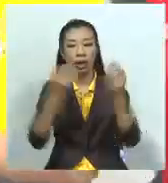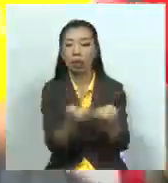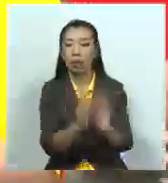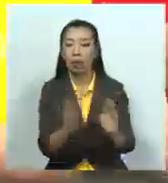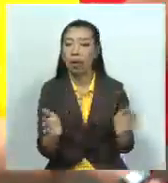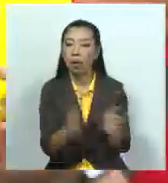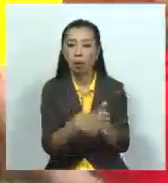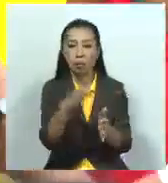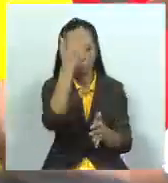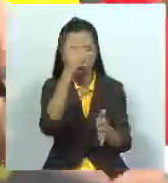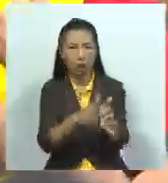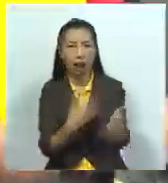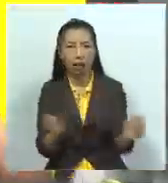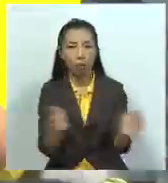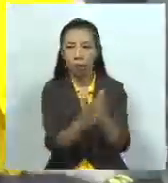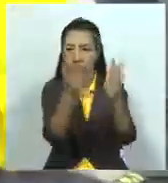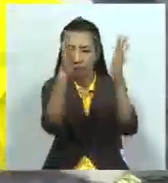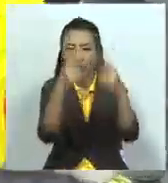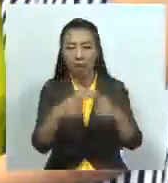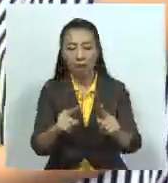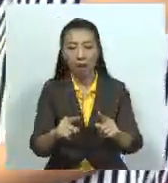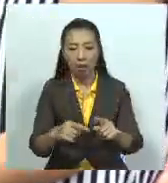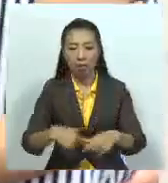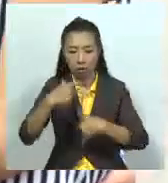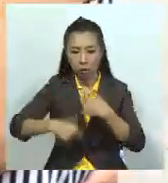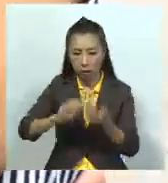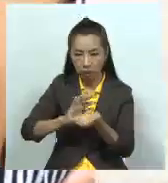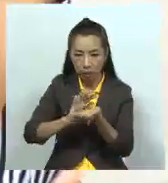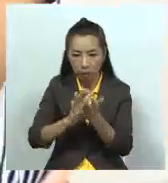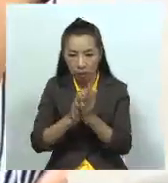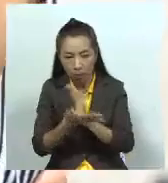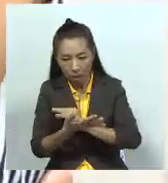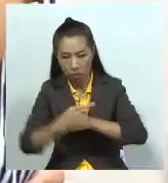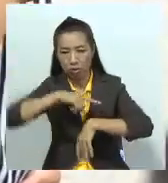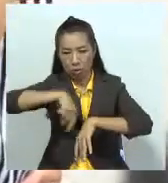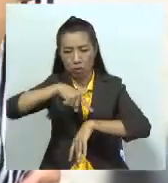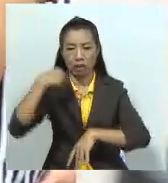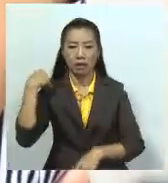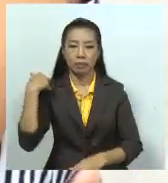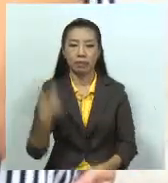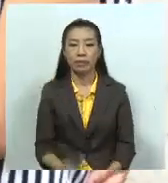ครัวเพราะว่าห่างหายไปนานและต้องใช้เวลาในการปรับตัวสักระยะหนึ่งก่อน